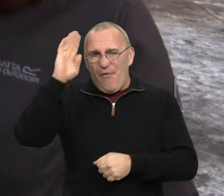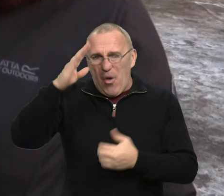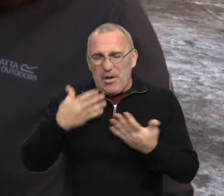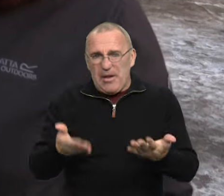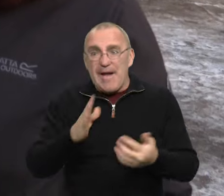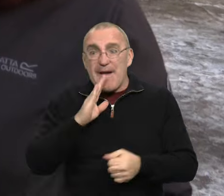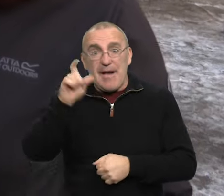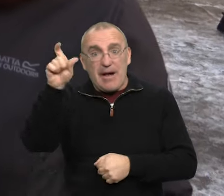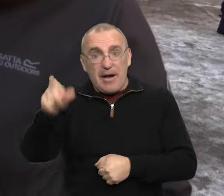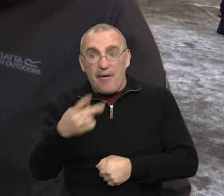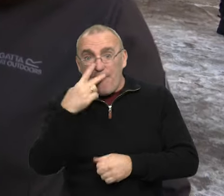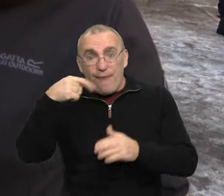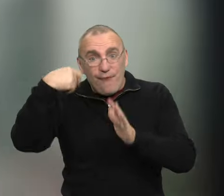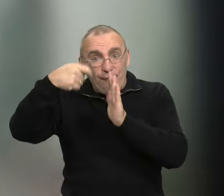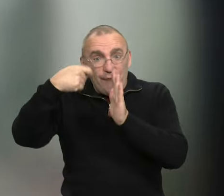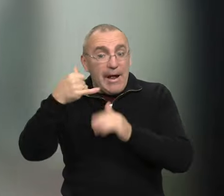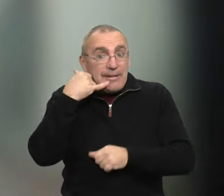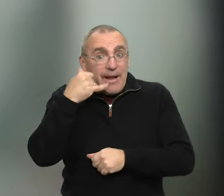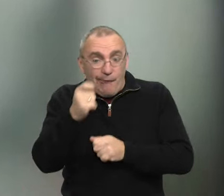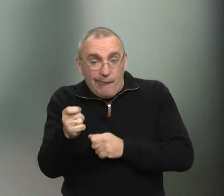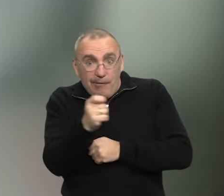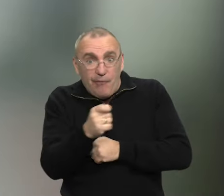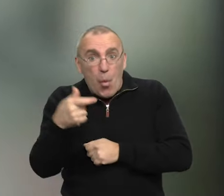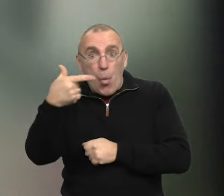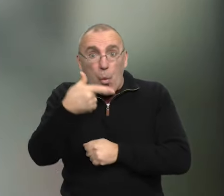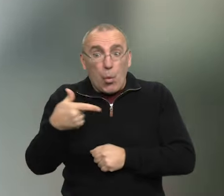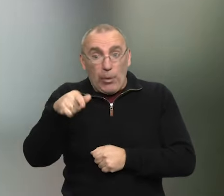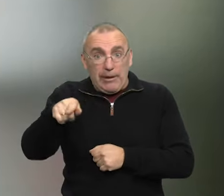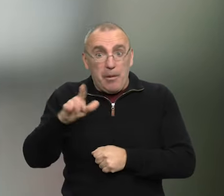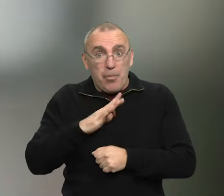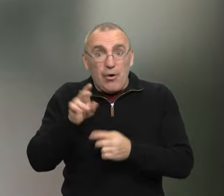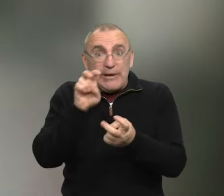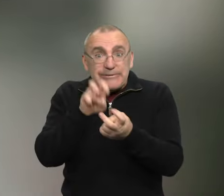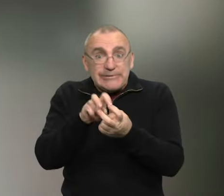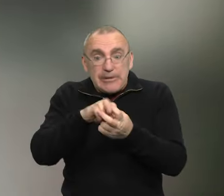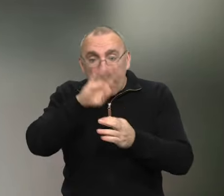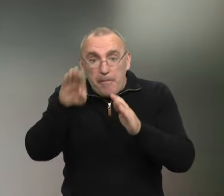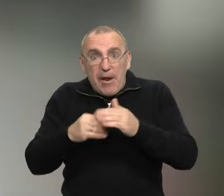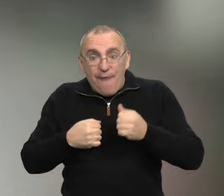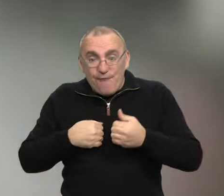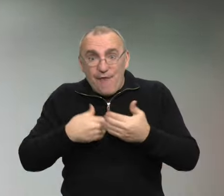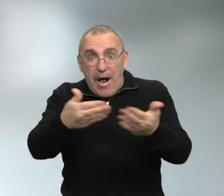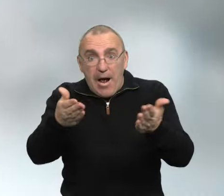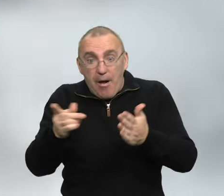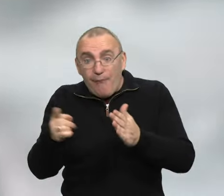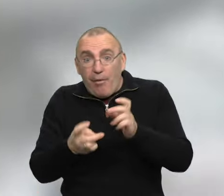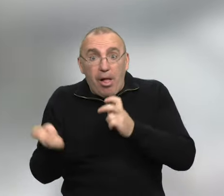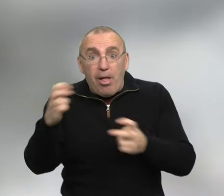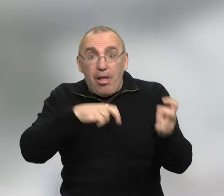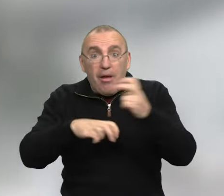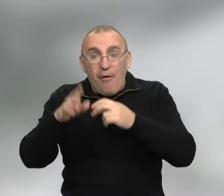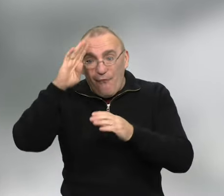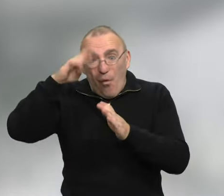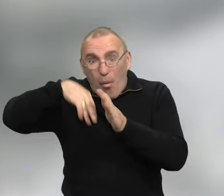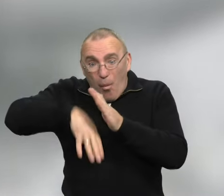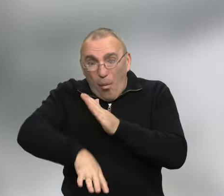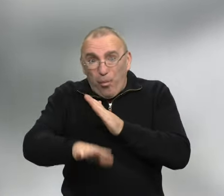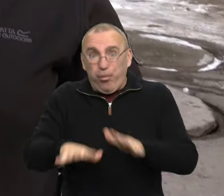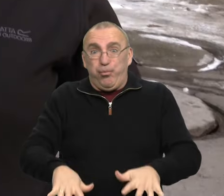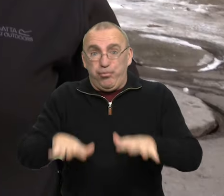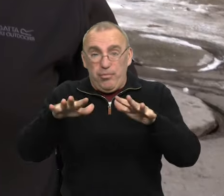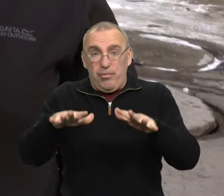Тетяна Шепель показує відео на телефоні яке зняла у грудні на ньому Щур під її ванною вважає вони з'явились через витоки у підвалі